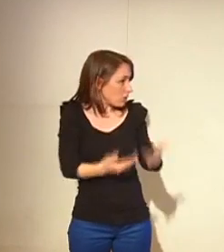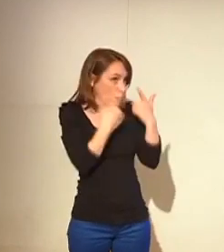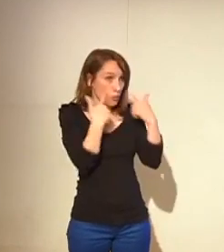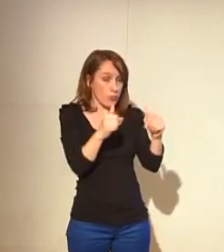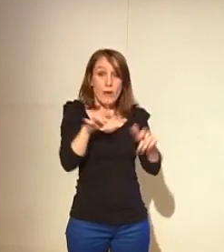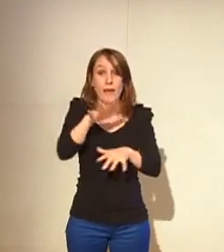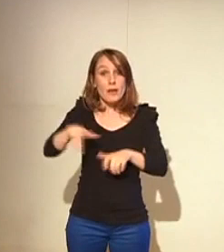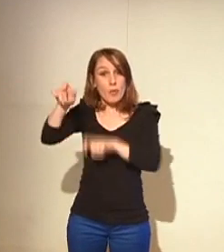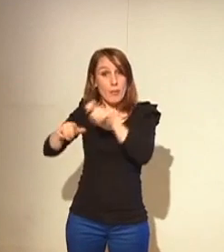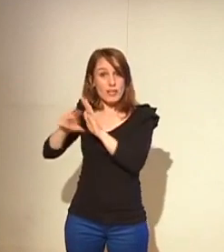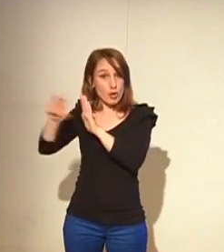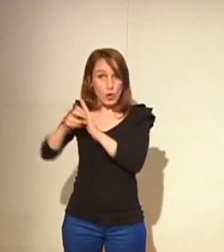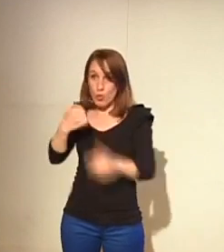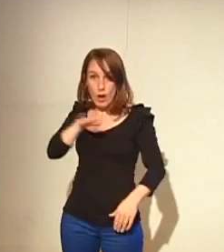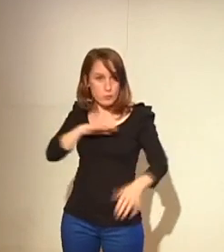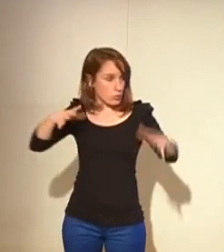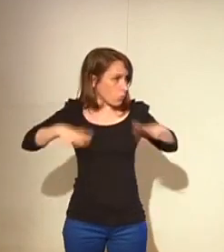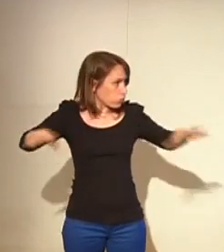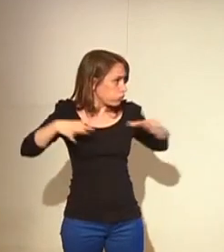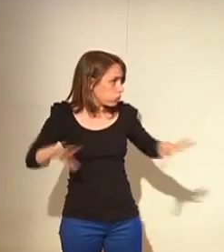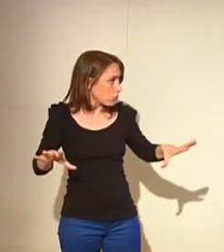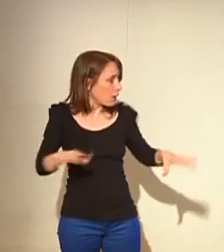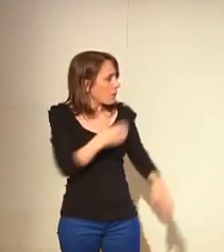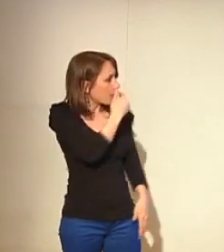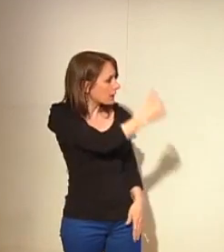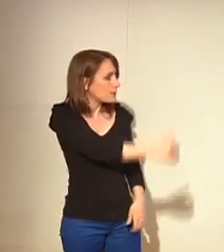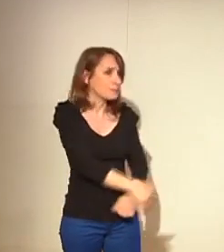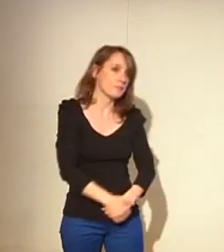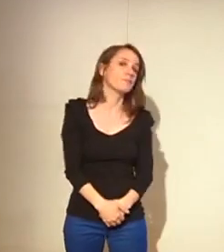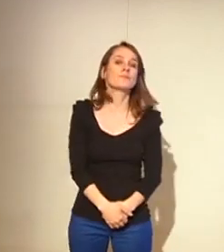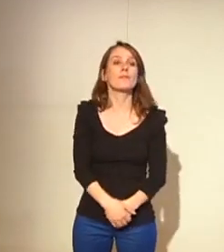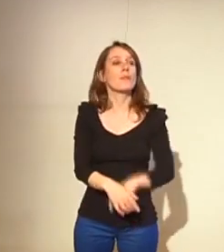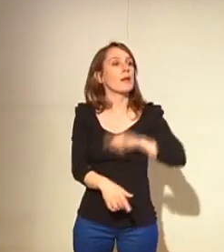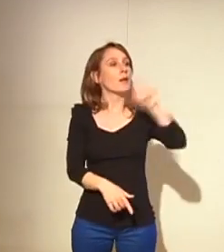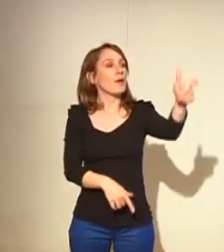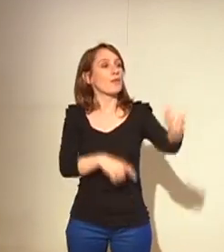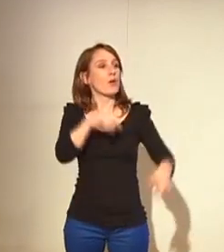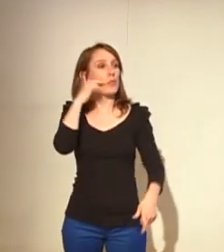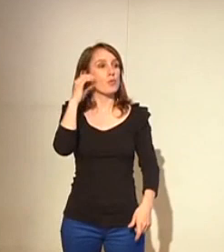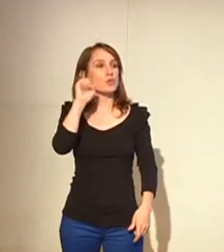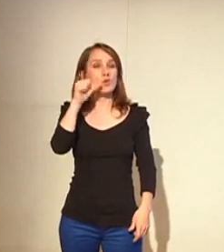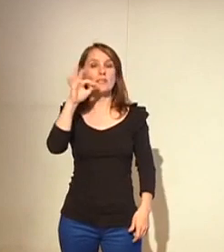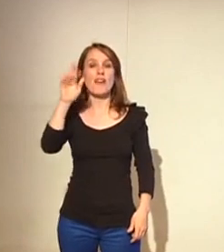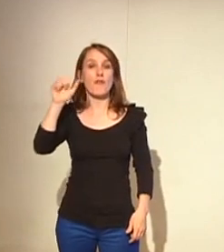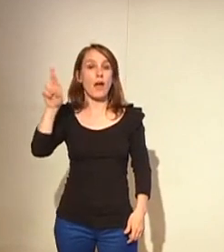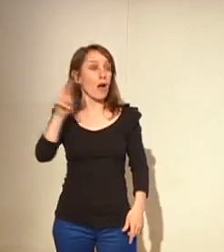en aucun cas les responsables je vous remercie monsieur SAF